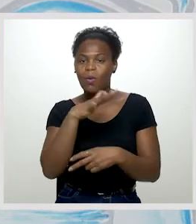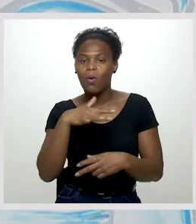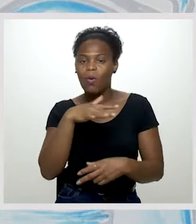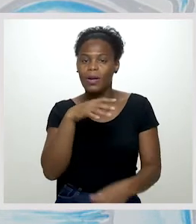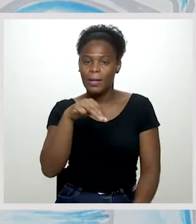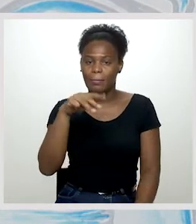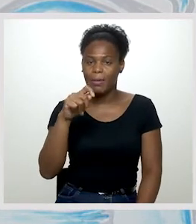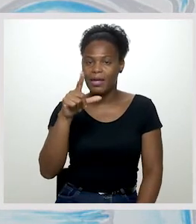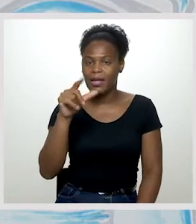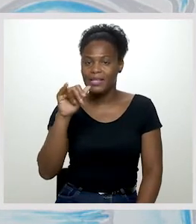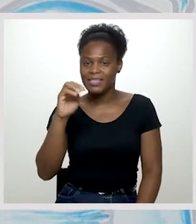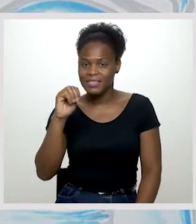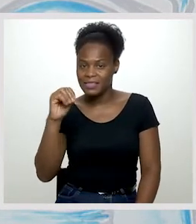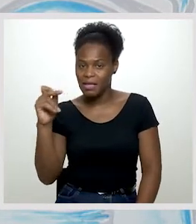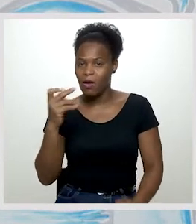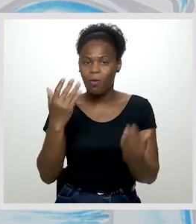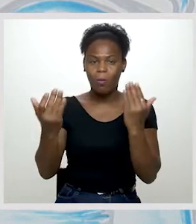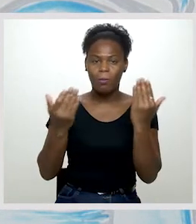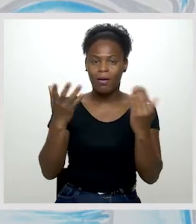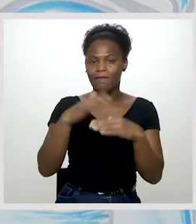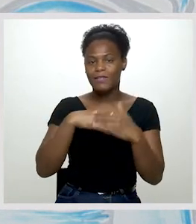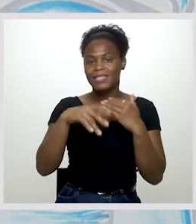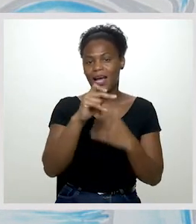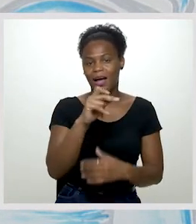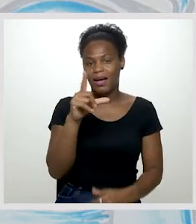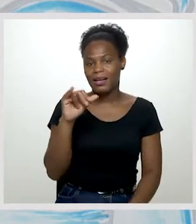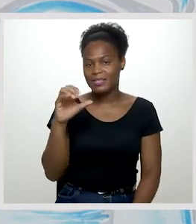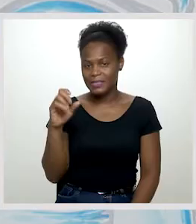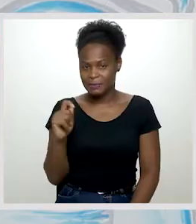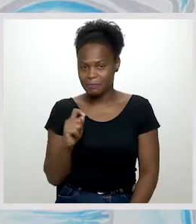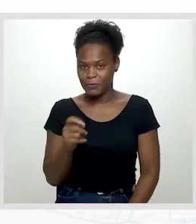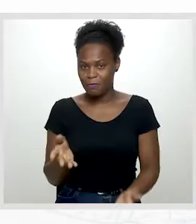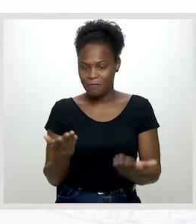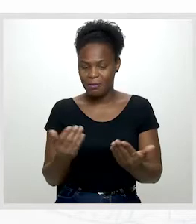Mélissa comparou-se a Alice. On y va?